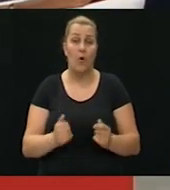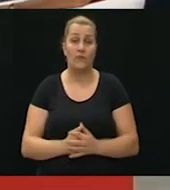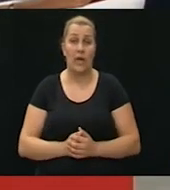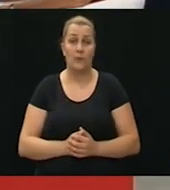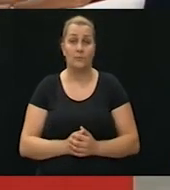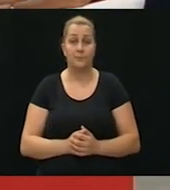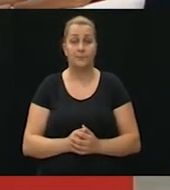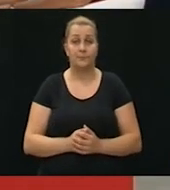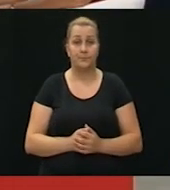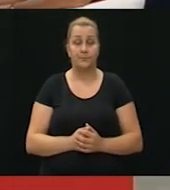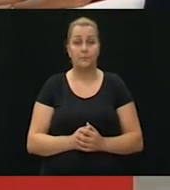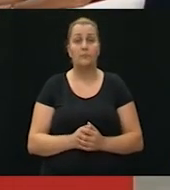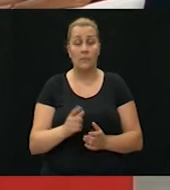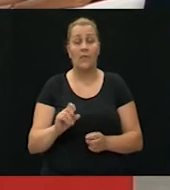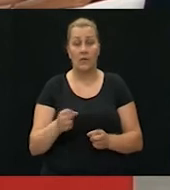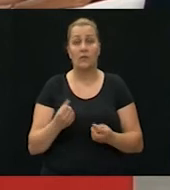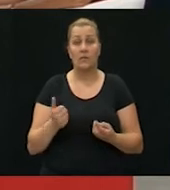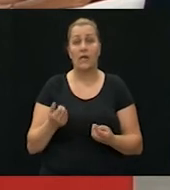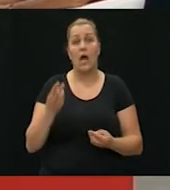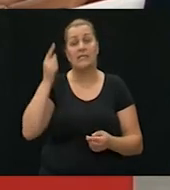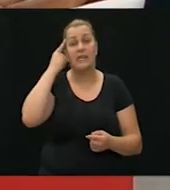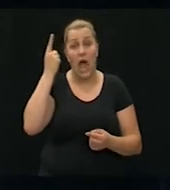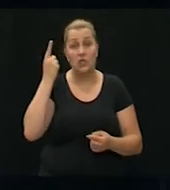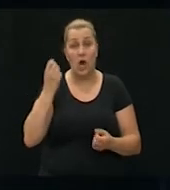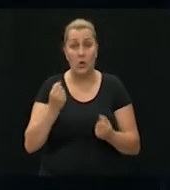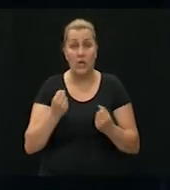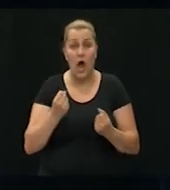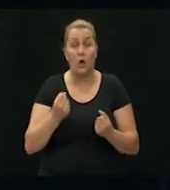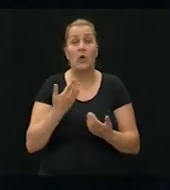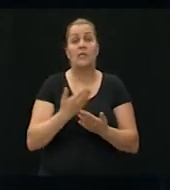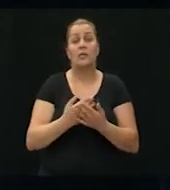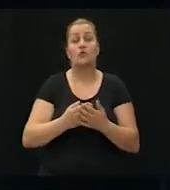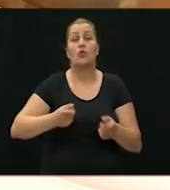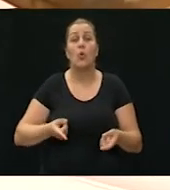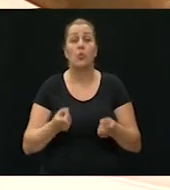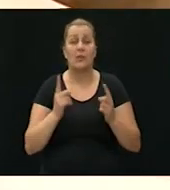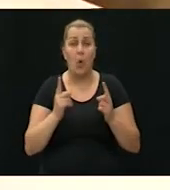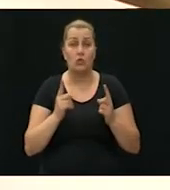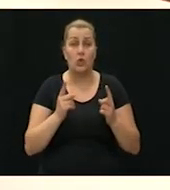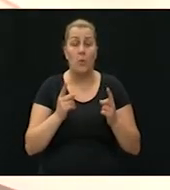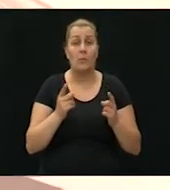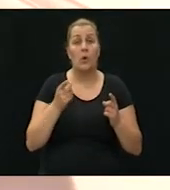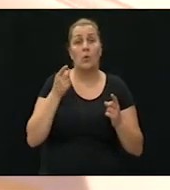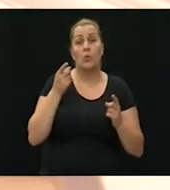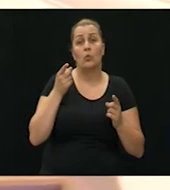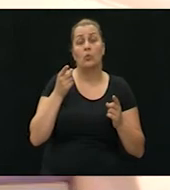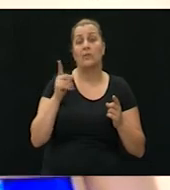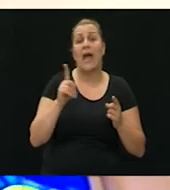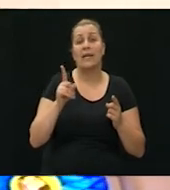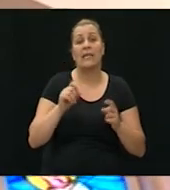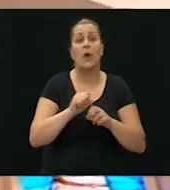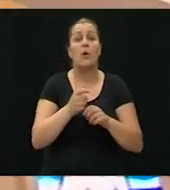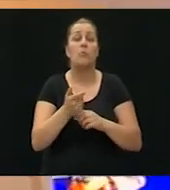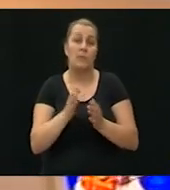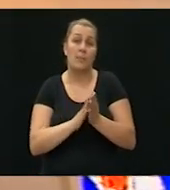u minuti se sjetimo i njih. Vrlo značajno, evo, obzirom da recimo u Imotskom, ja moram reći, u prenesenom ovom značenju, da nije